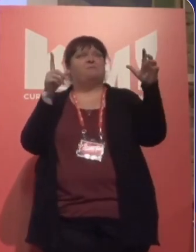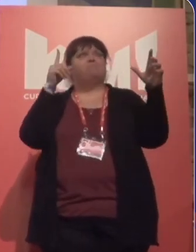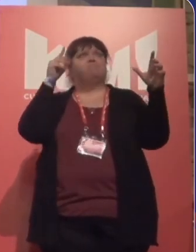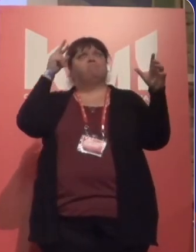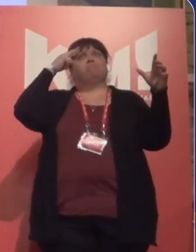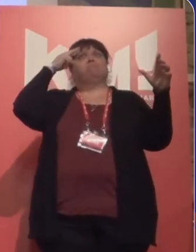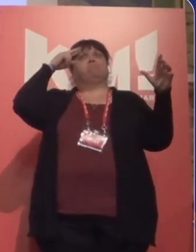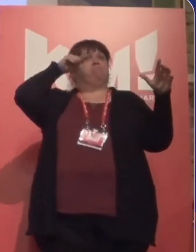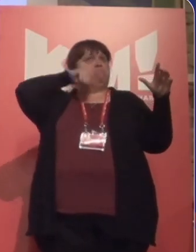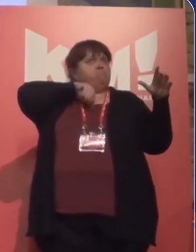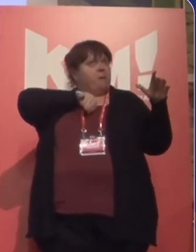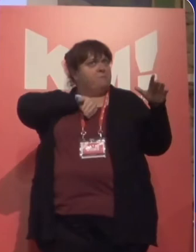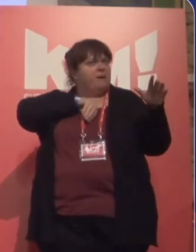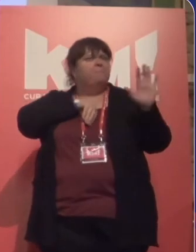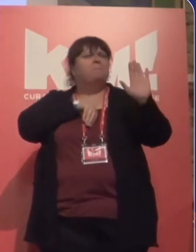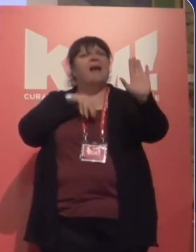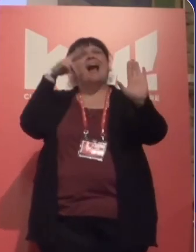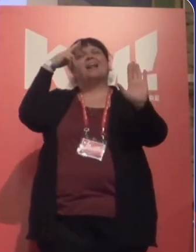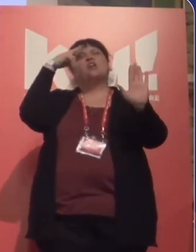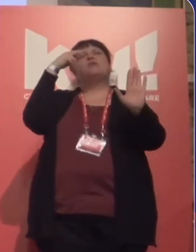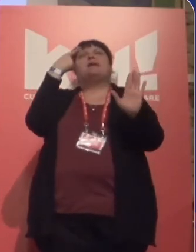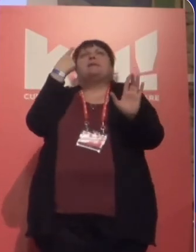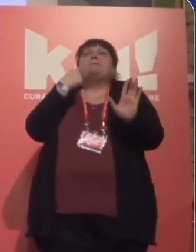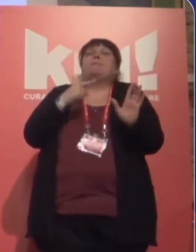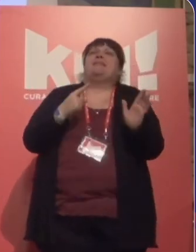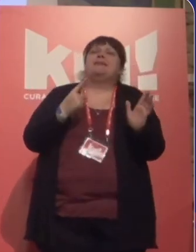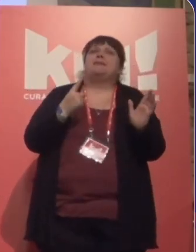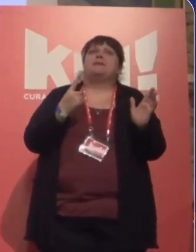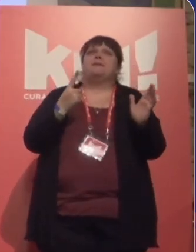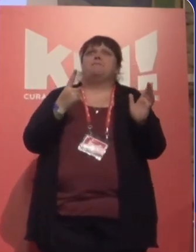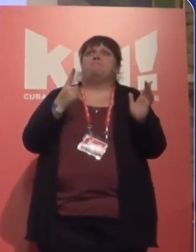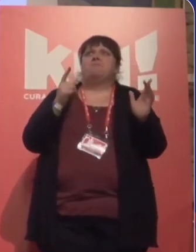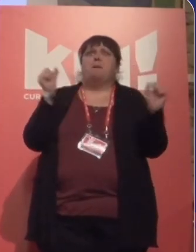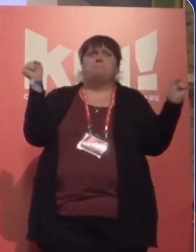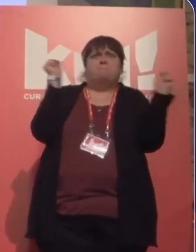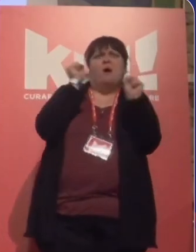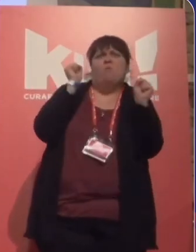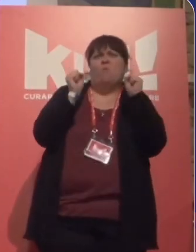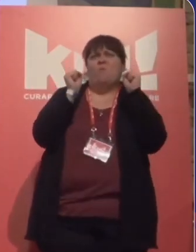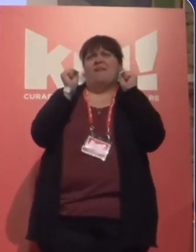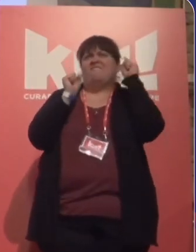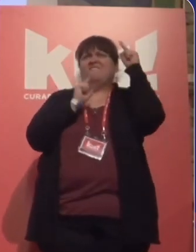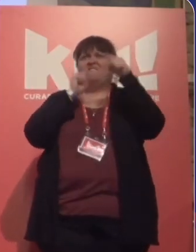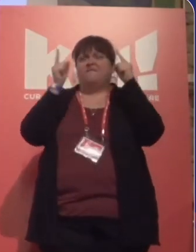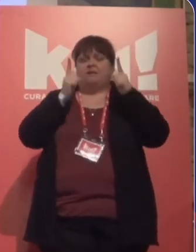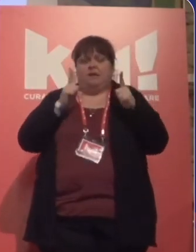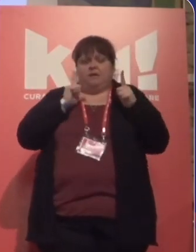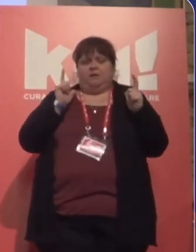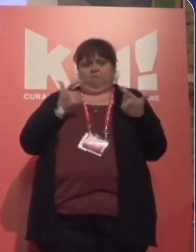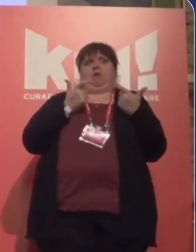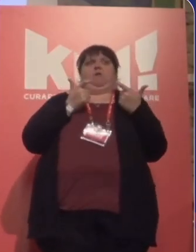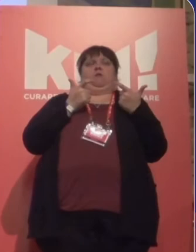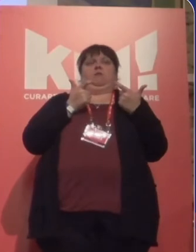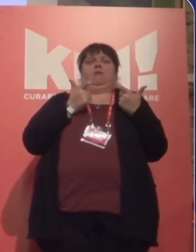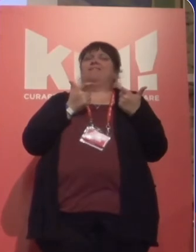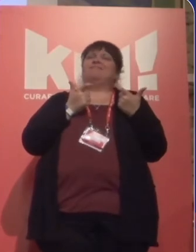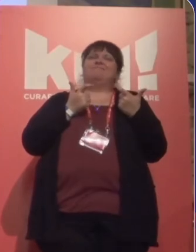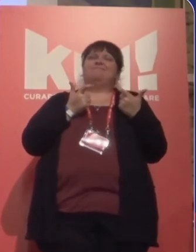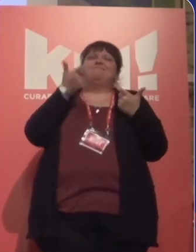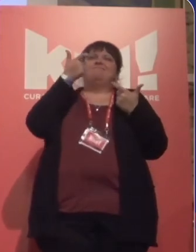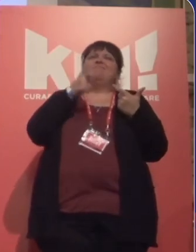della fatica ma perché sono bussole utili proprio per orientarci verso il futuro